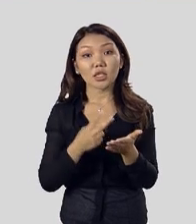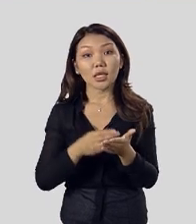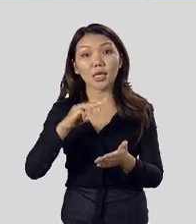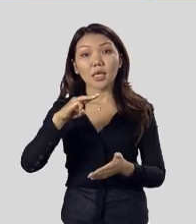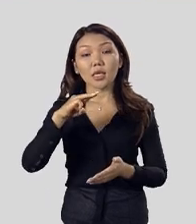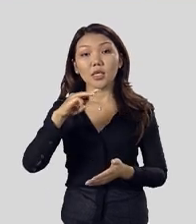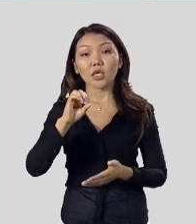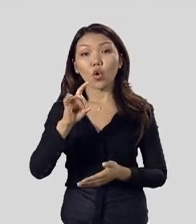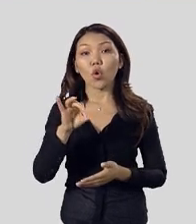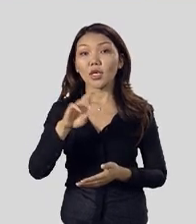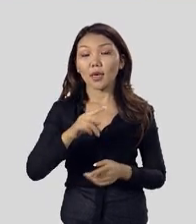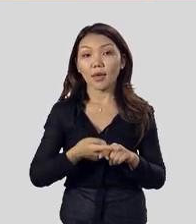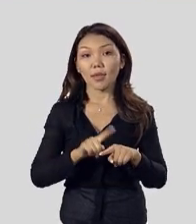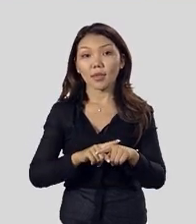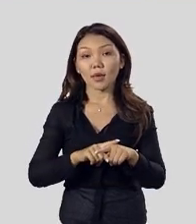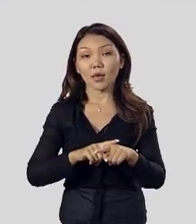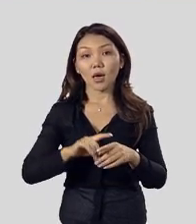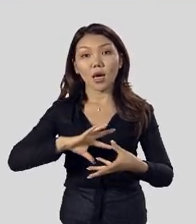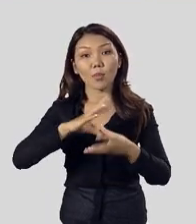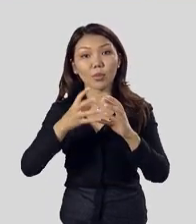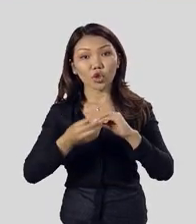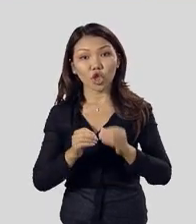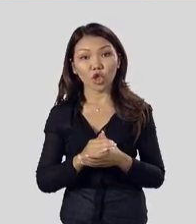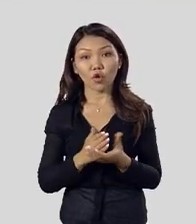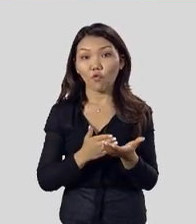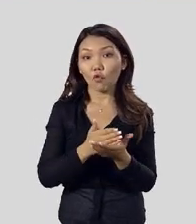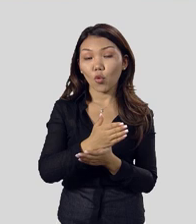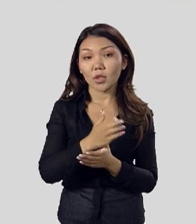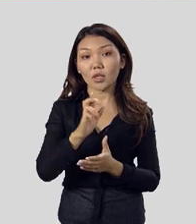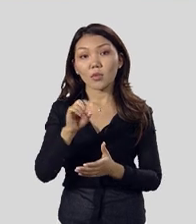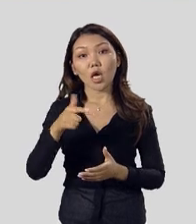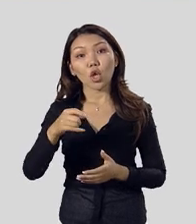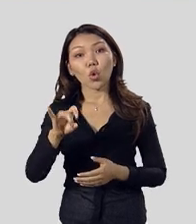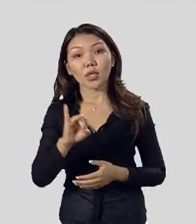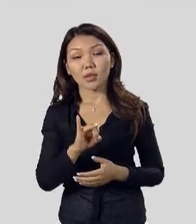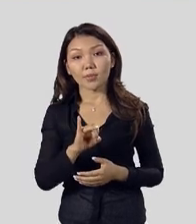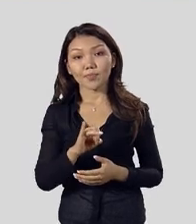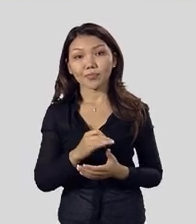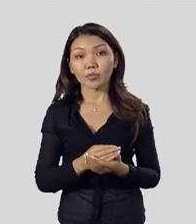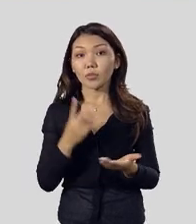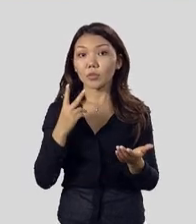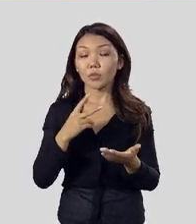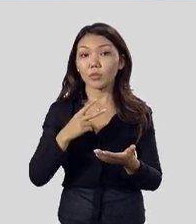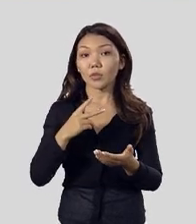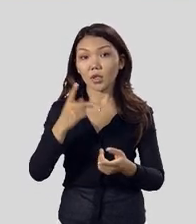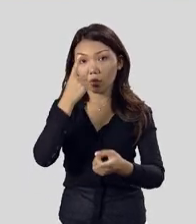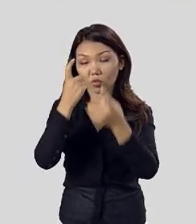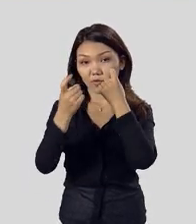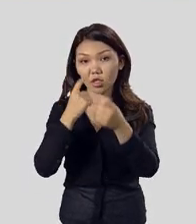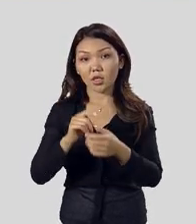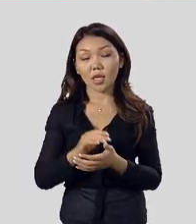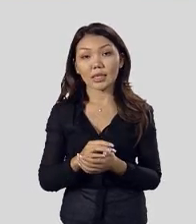фундаментальных обобщений в области биологии теория утверждает единство органического мира